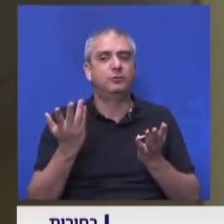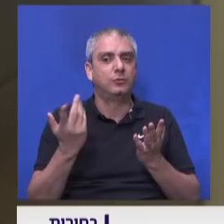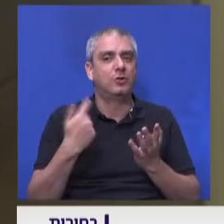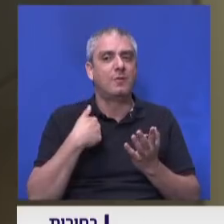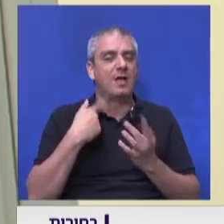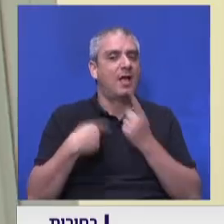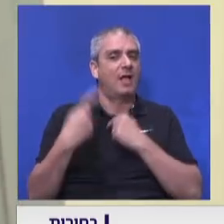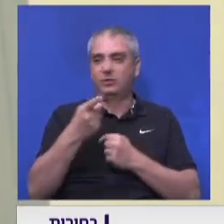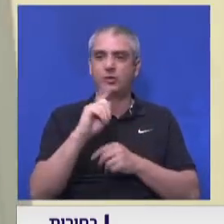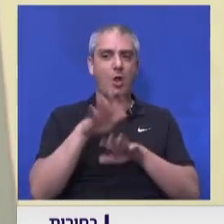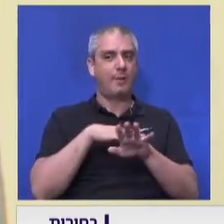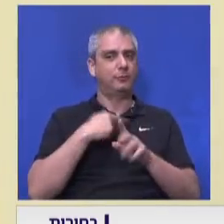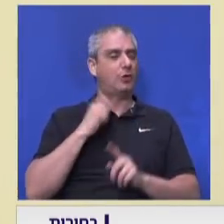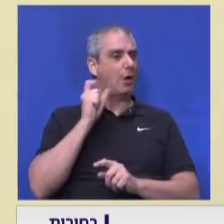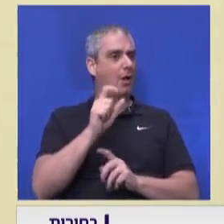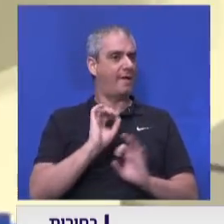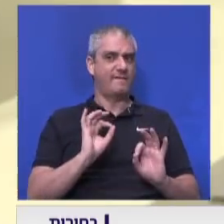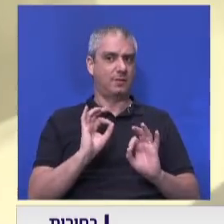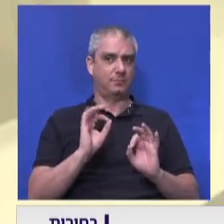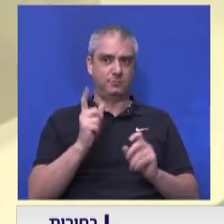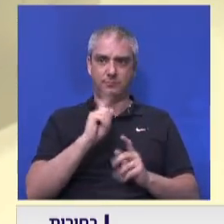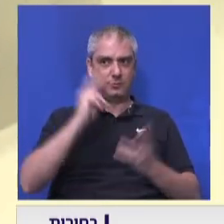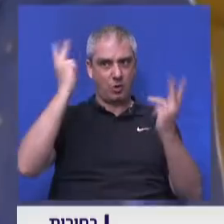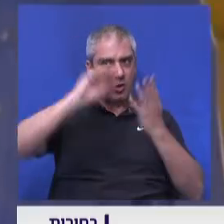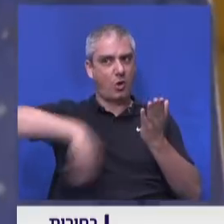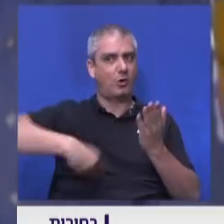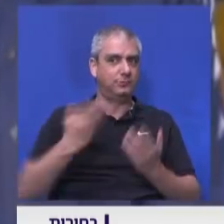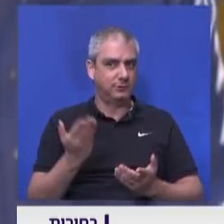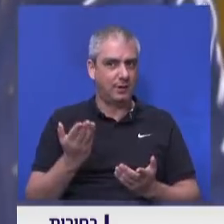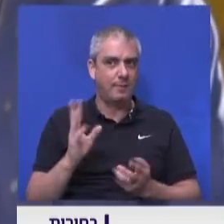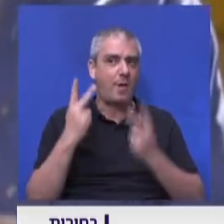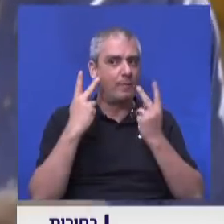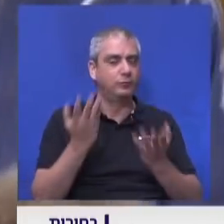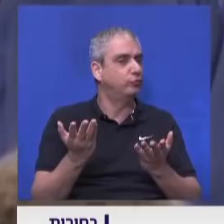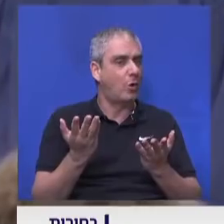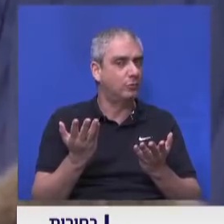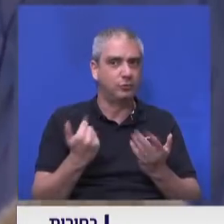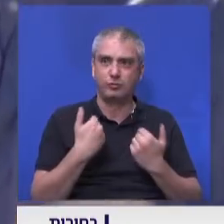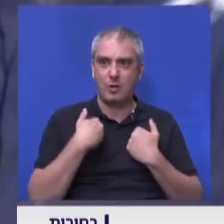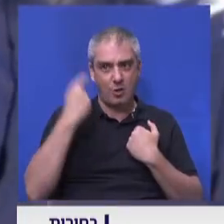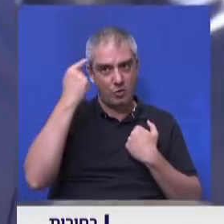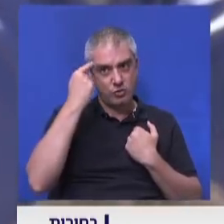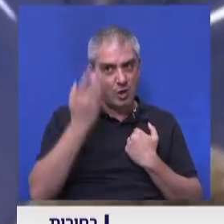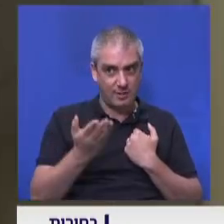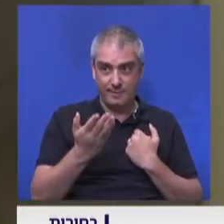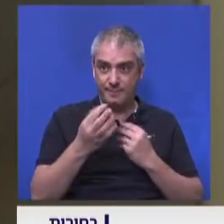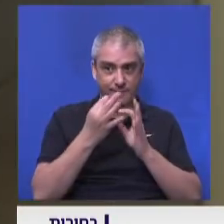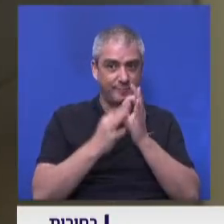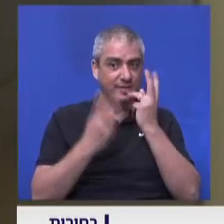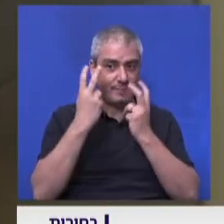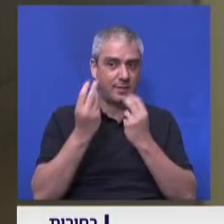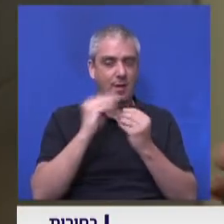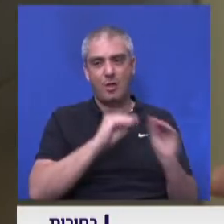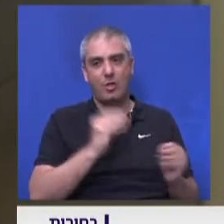מרגישה מחויבת כלפי החוזה שהיא חתמה? מה המשמעות של זה שאנחנו יודעים שפרטי מידע נוספים עוברים